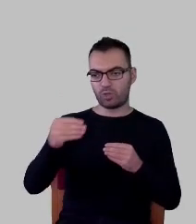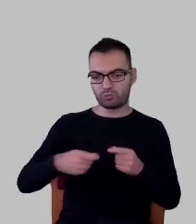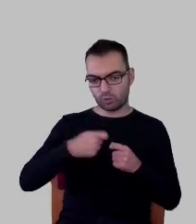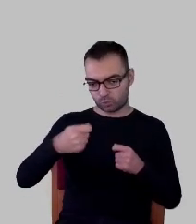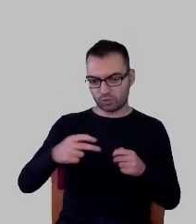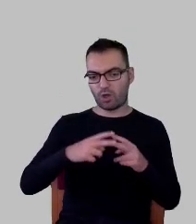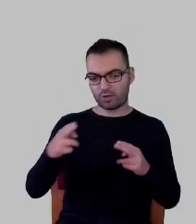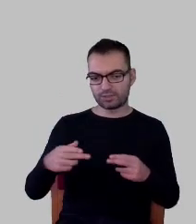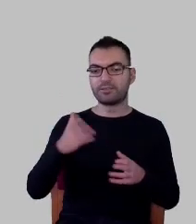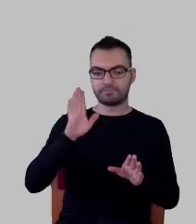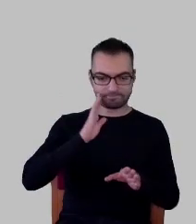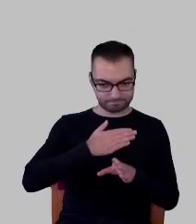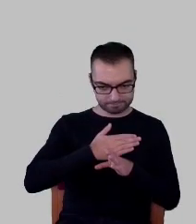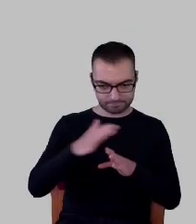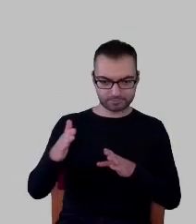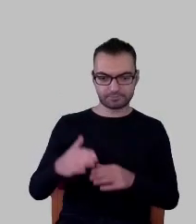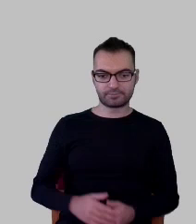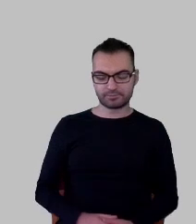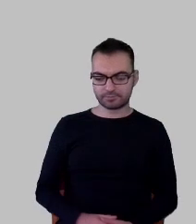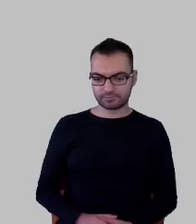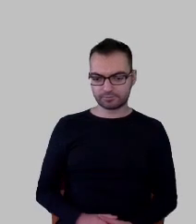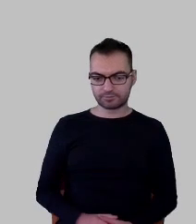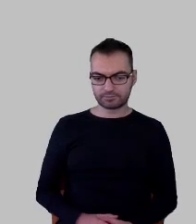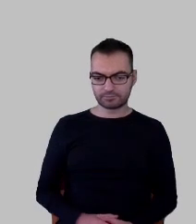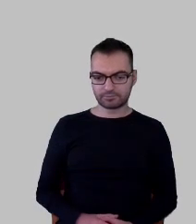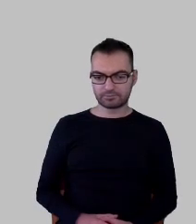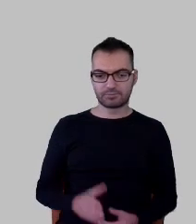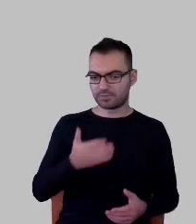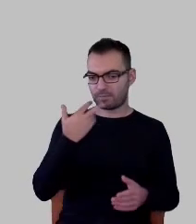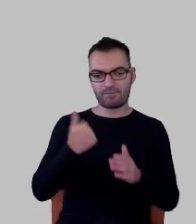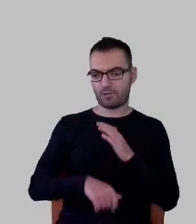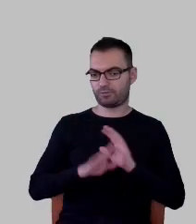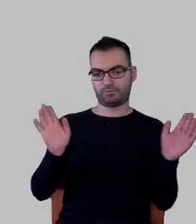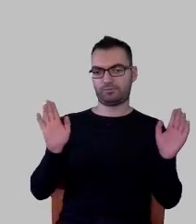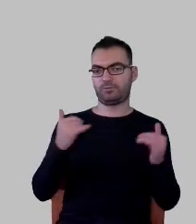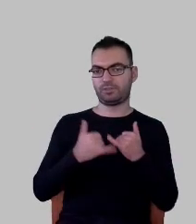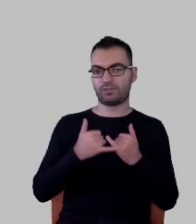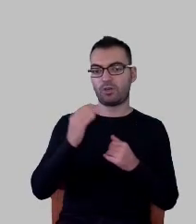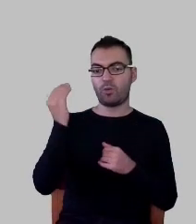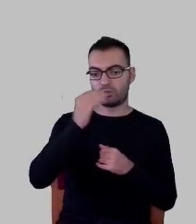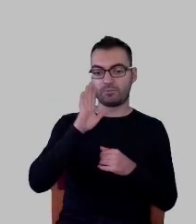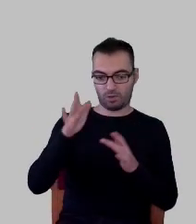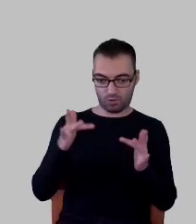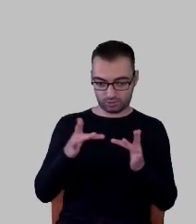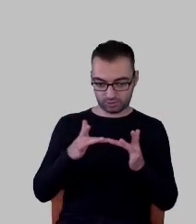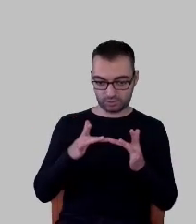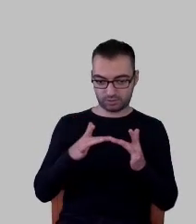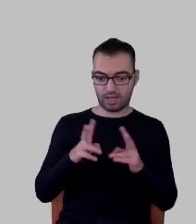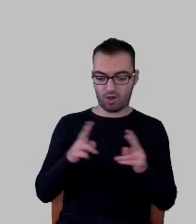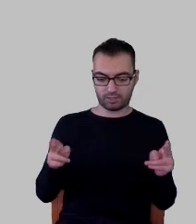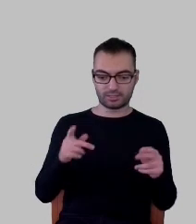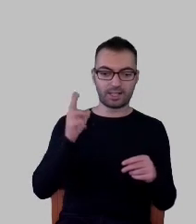o tym przepisy przejściowe i tutaj nie ma żadnych wyjątków. W związku z czym, jeżeli uczeń miał wydane orzeczenie na etap